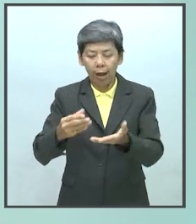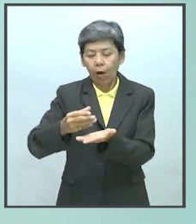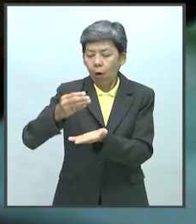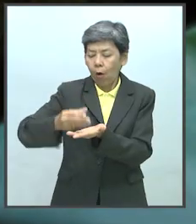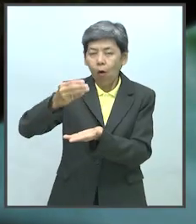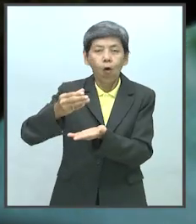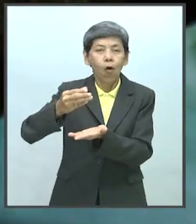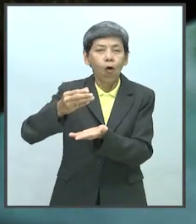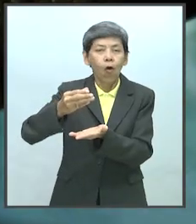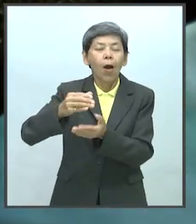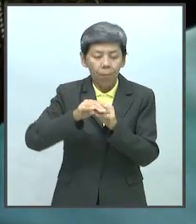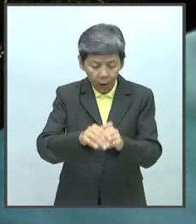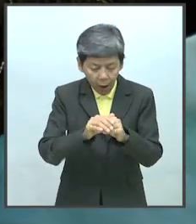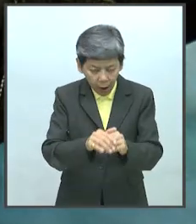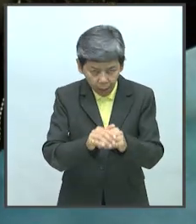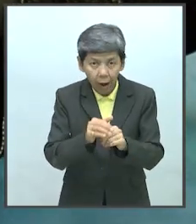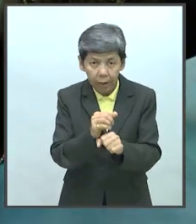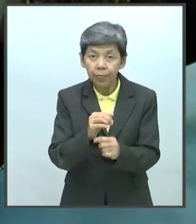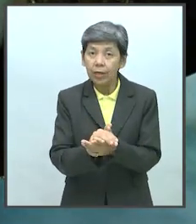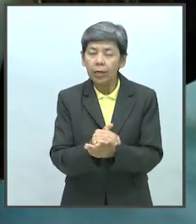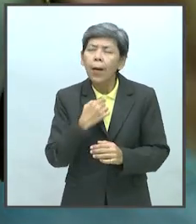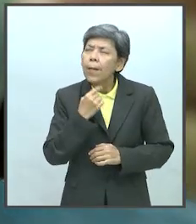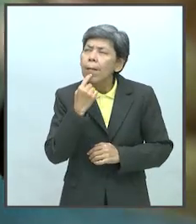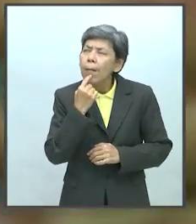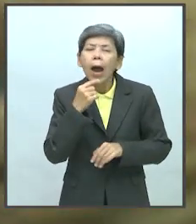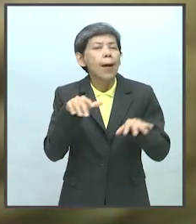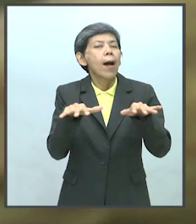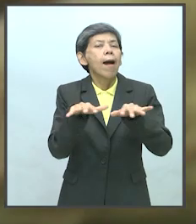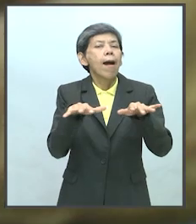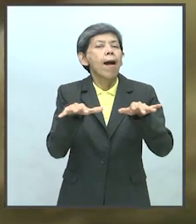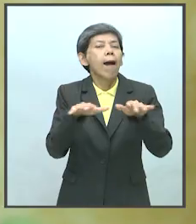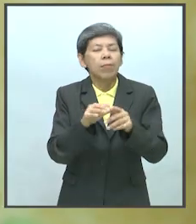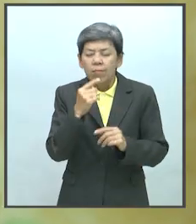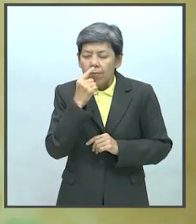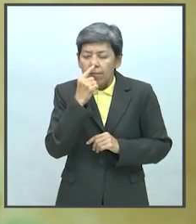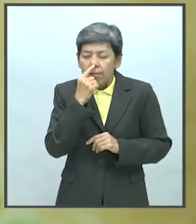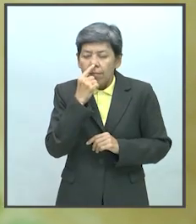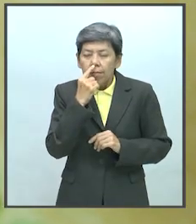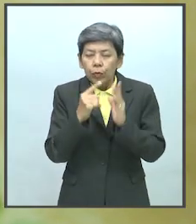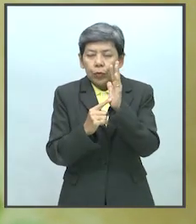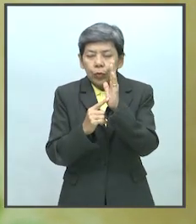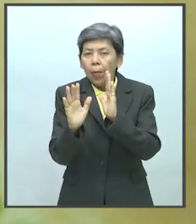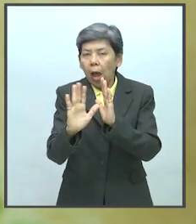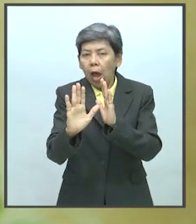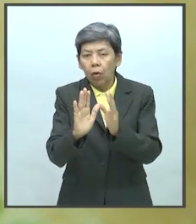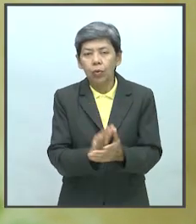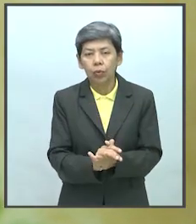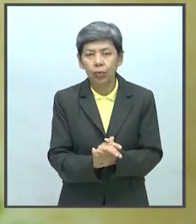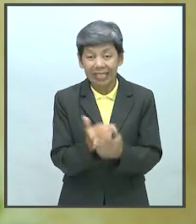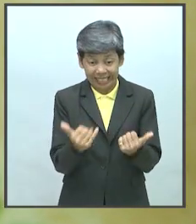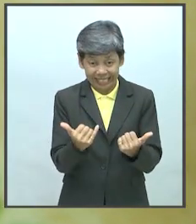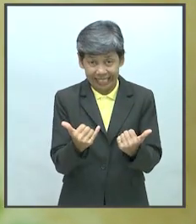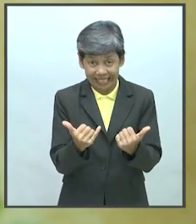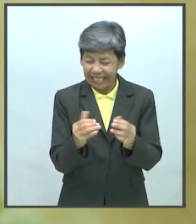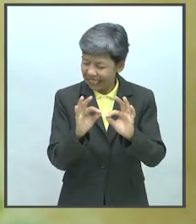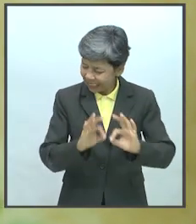ครับแต่ใช้เป็นอันที่เป็นรสชาติธรรมดาไม่ต้องมีกลิ่นอบควันเทียนเพราะว่าพระเอกของเราวันนี้ที่เป็นตัวสำคัญคือ